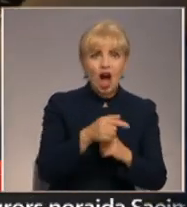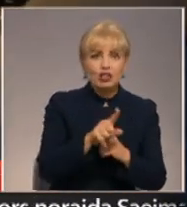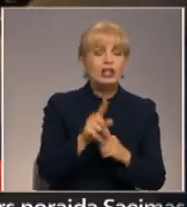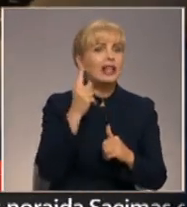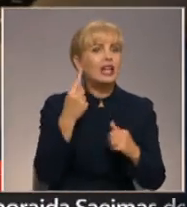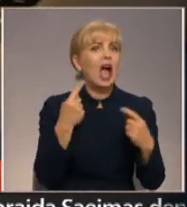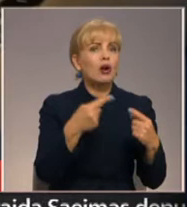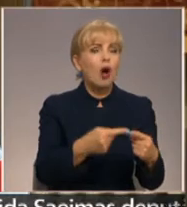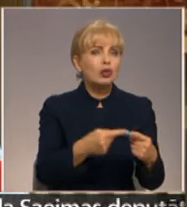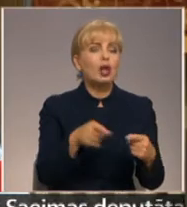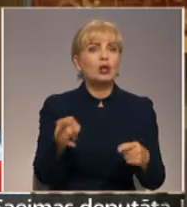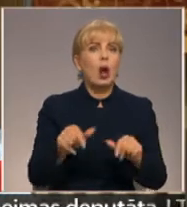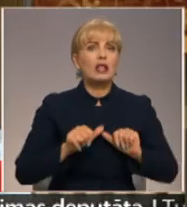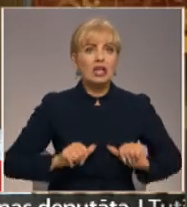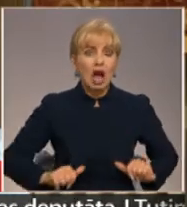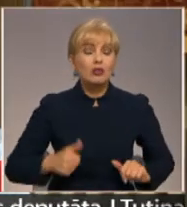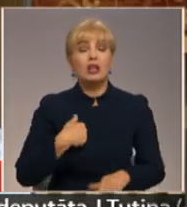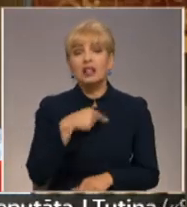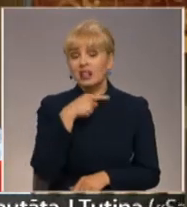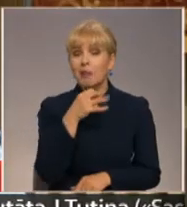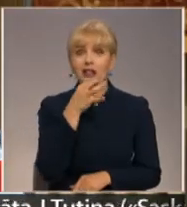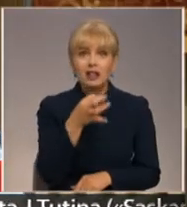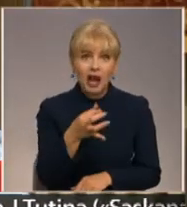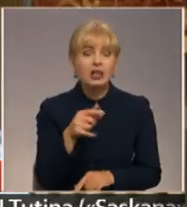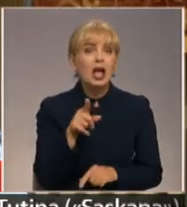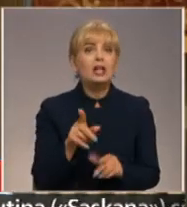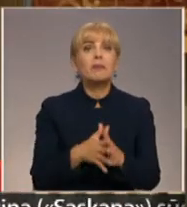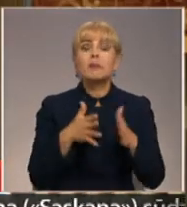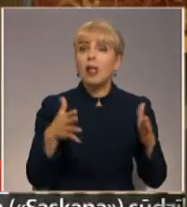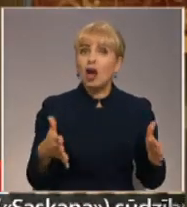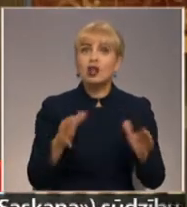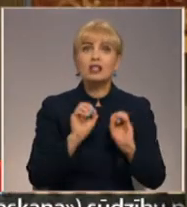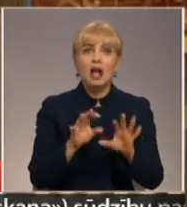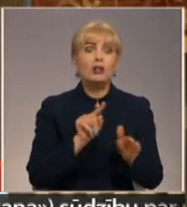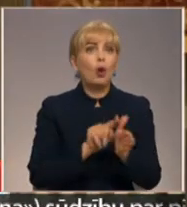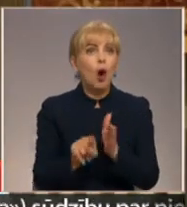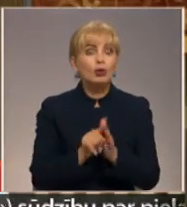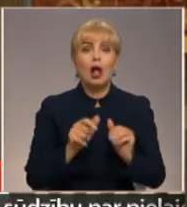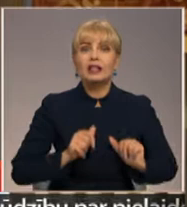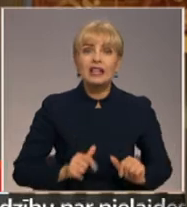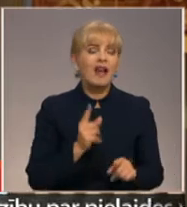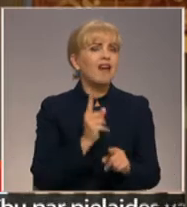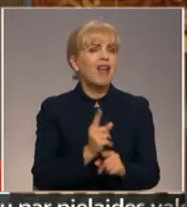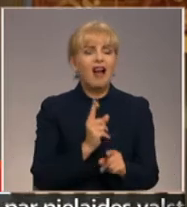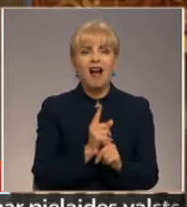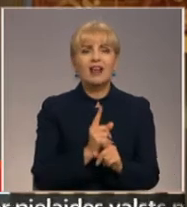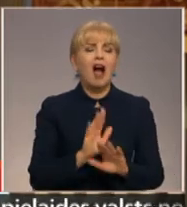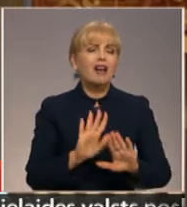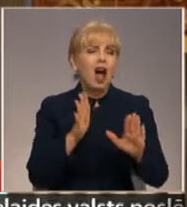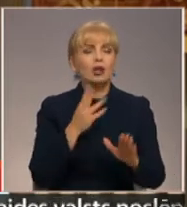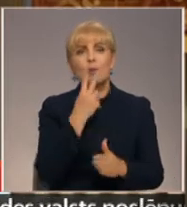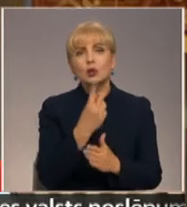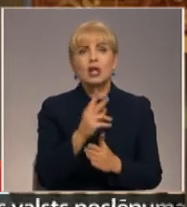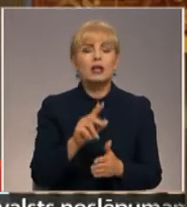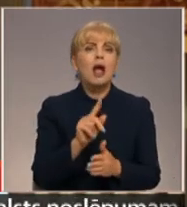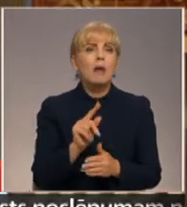tikai uz pašu dienestu. Es gribētu teikt, ka tas stāsts ir varbūt plašāks un kontrolas dienestu nekādā gadījumā nevajag uzskatīt par galveno